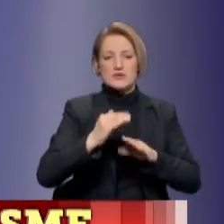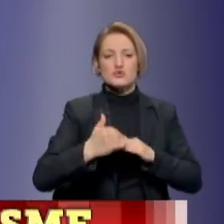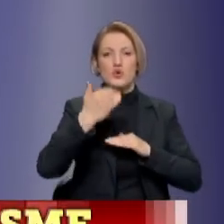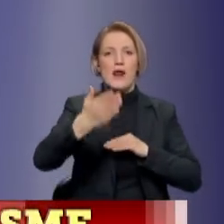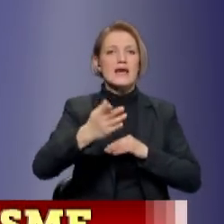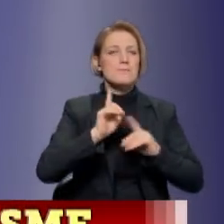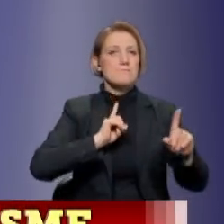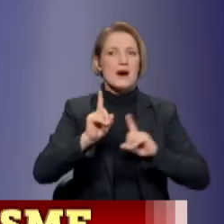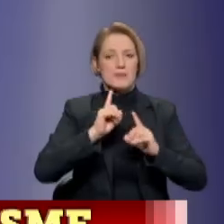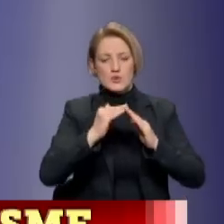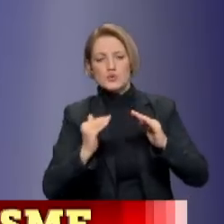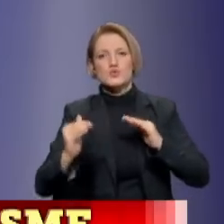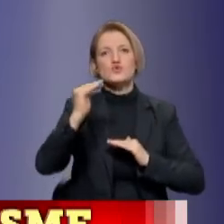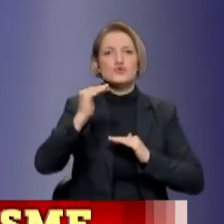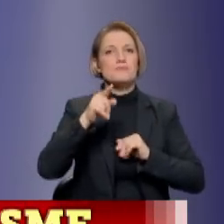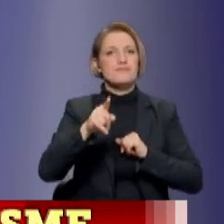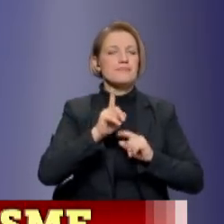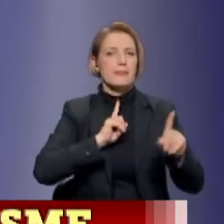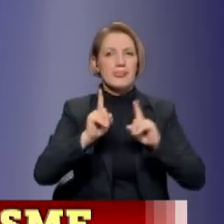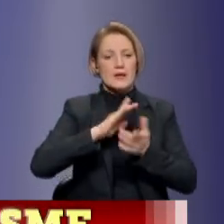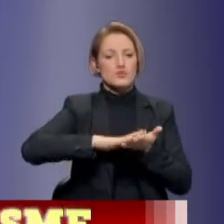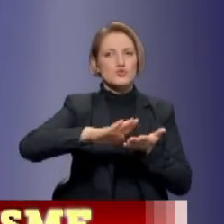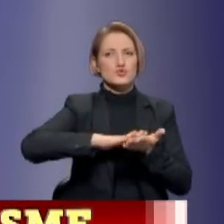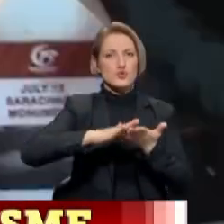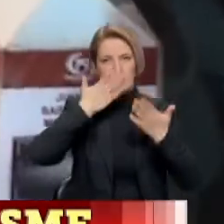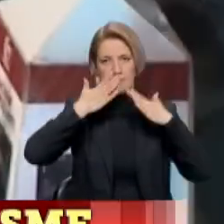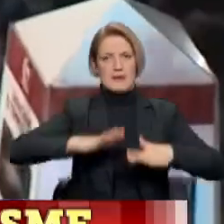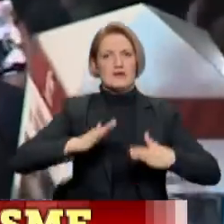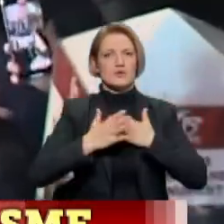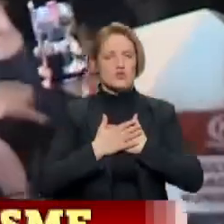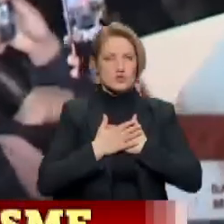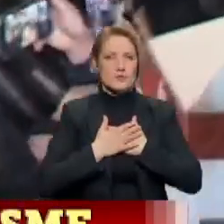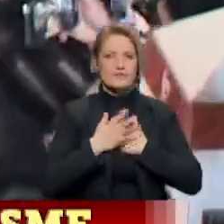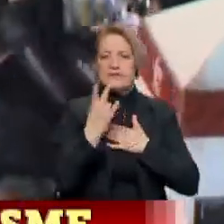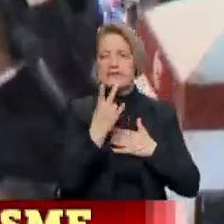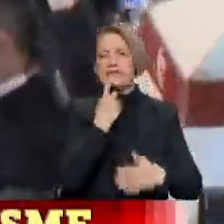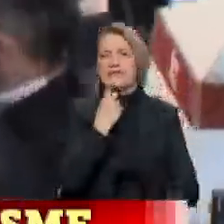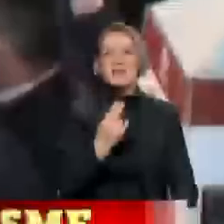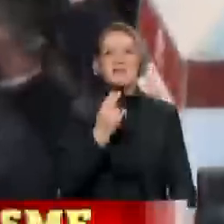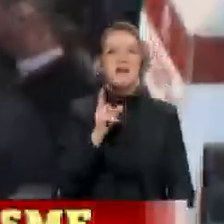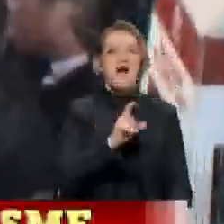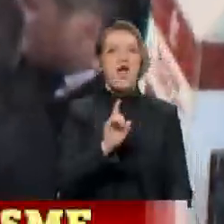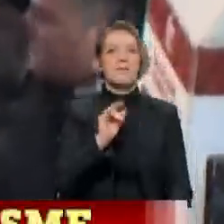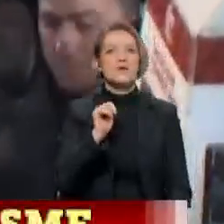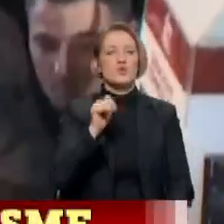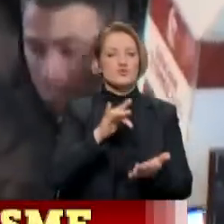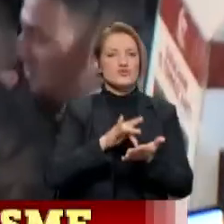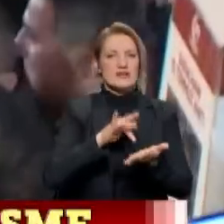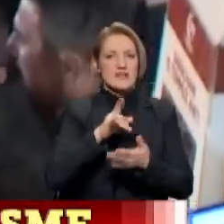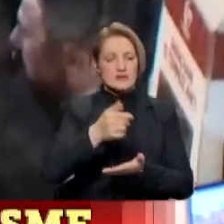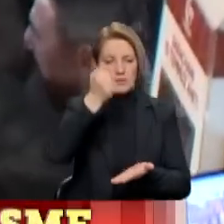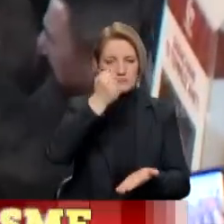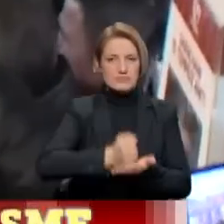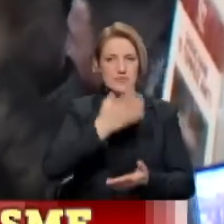sonraki mahkeme safhasında, üst mahkeme safhasında düzeltileceğini biz bekliyoruz. 2 yıl 7 ay 15 günlük ceza kararı onanırsa